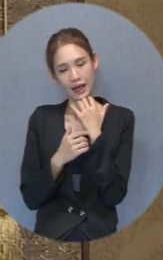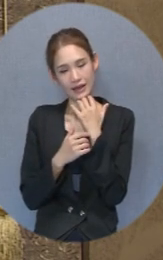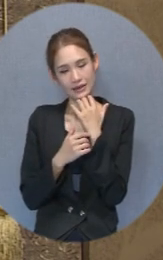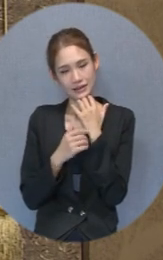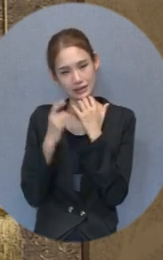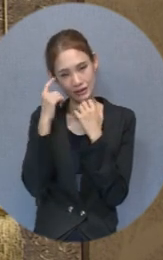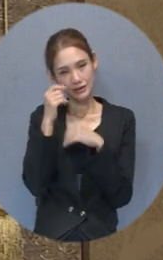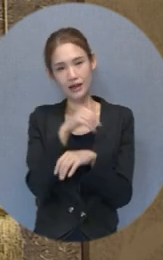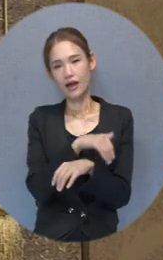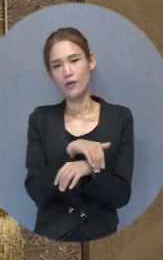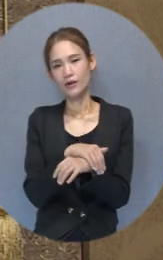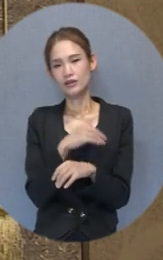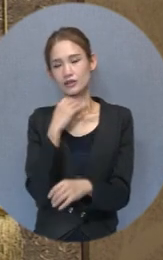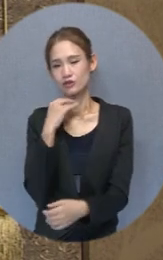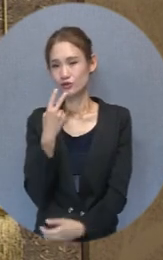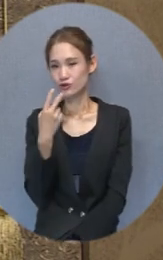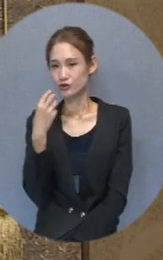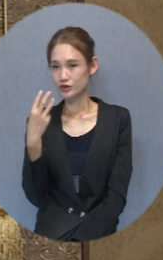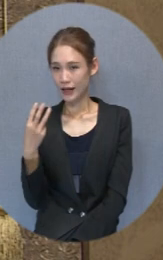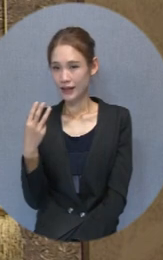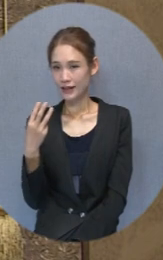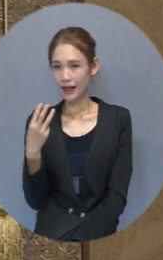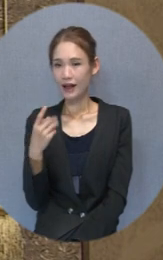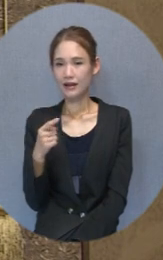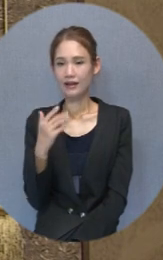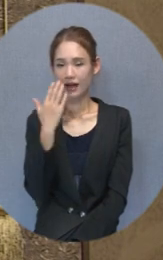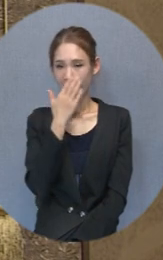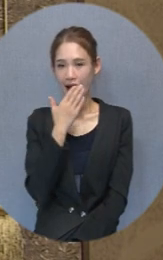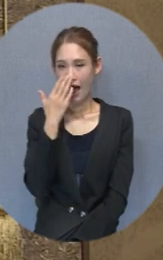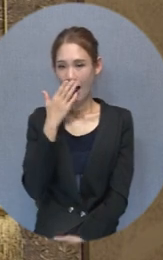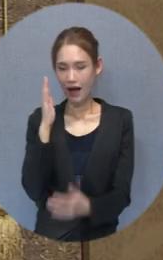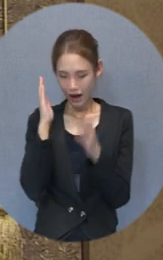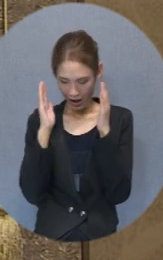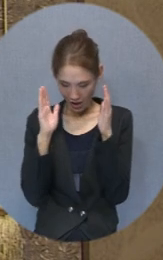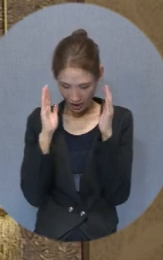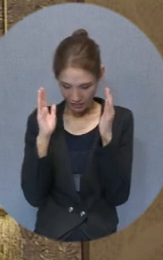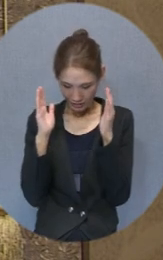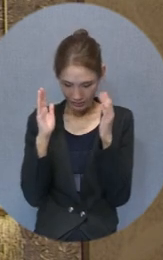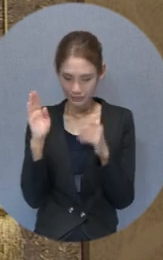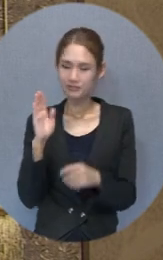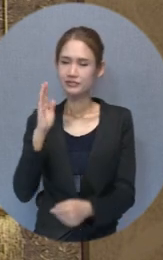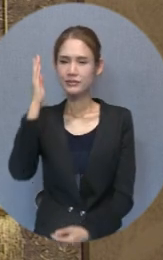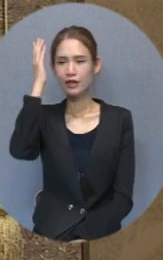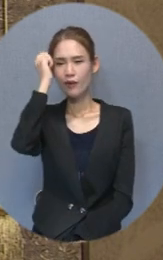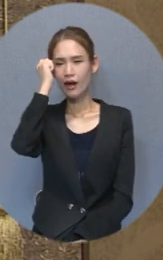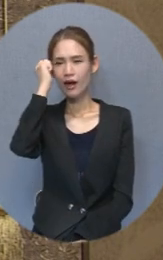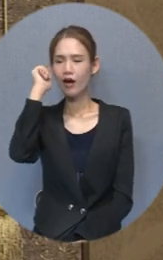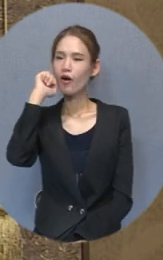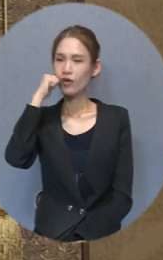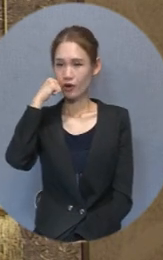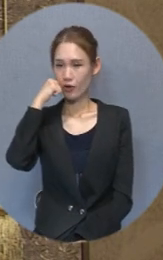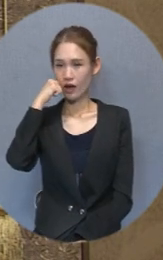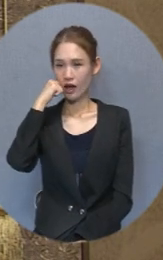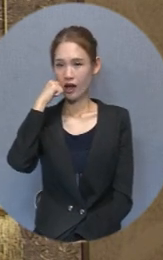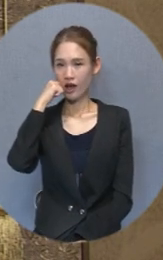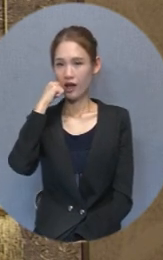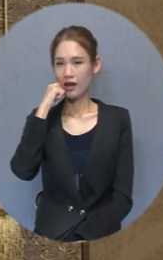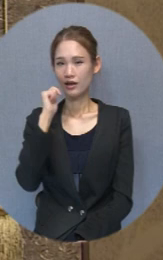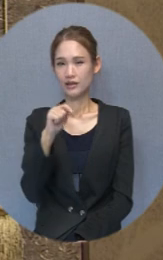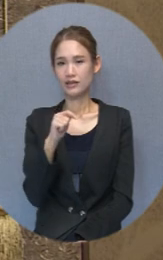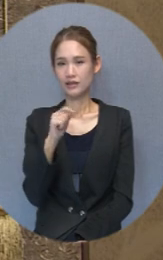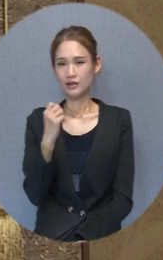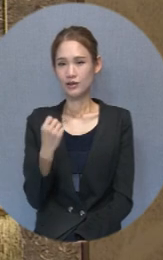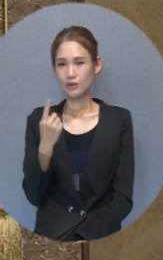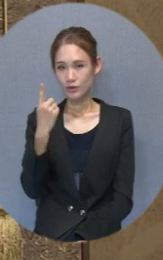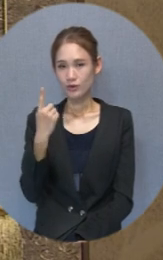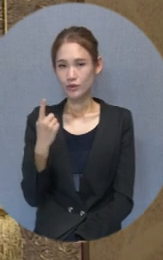하는데 네. 두세 살 아이가 이걸 학습한다고 생각은 하지 않아요. 이걸 다 외울 거다라는 거는 기대하지 않고요. 이걸